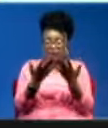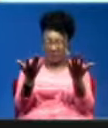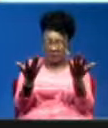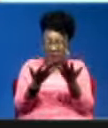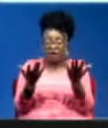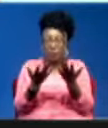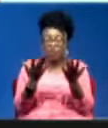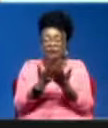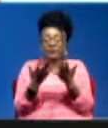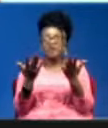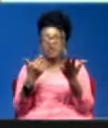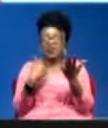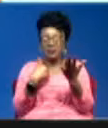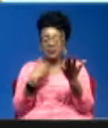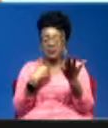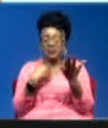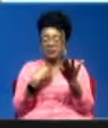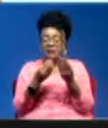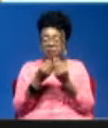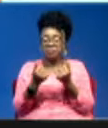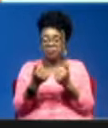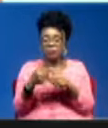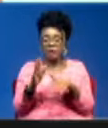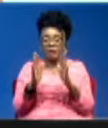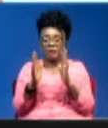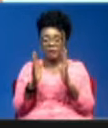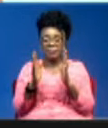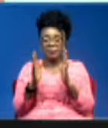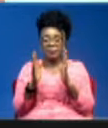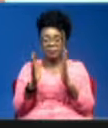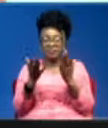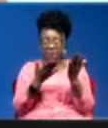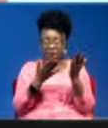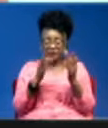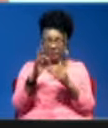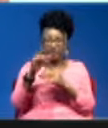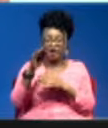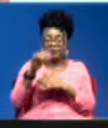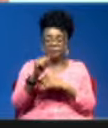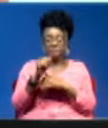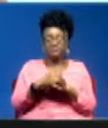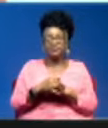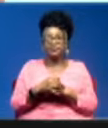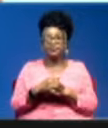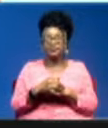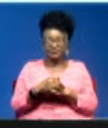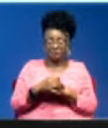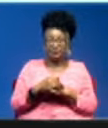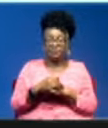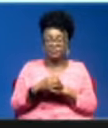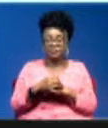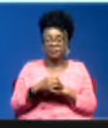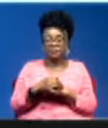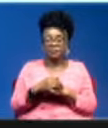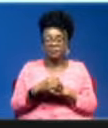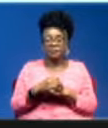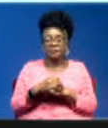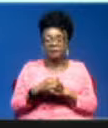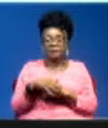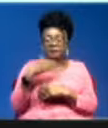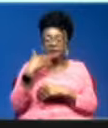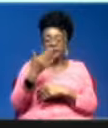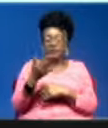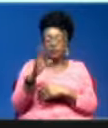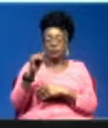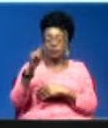yalivyo kwa njia mbashara kabisa. Narudisha kwako Frida ukiwa studioni. Na asante sana mwanahabari wetu huyo Steve Ketera akiwa